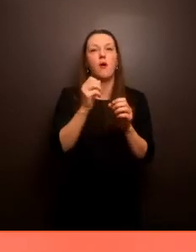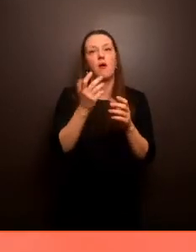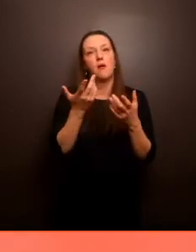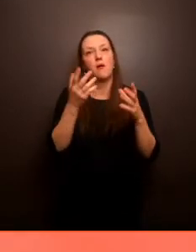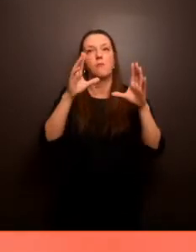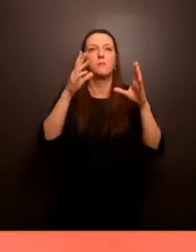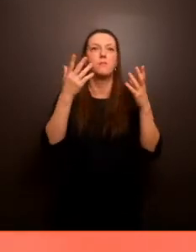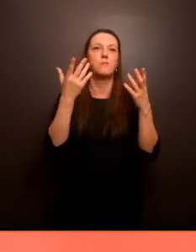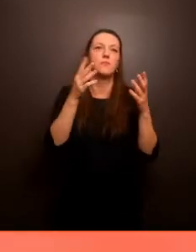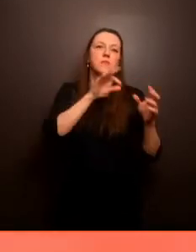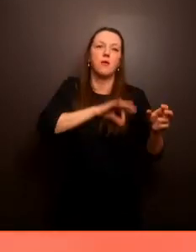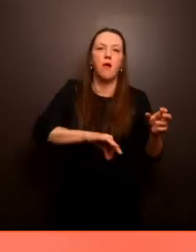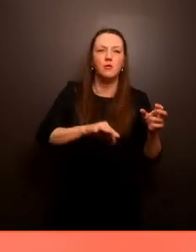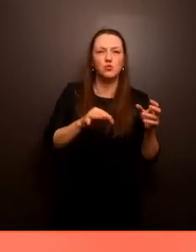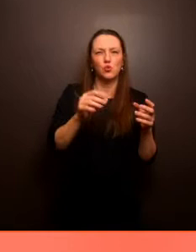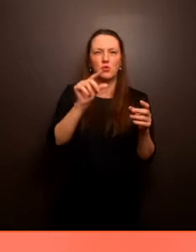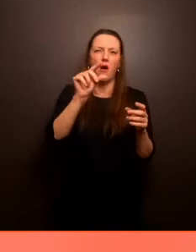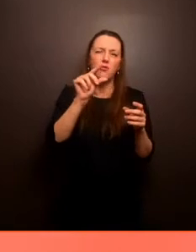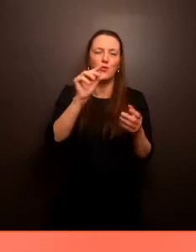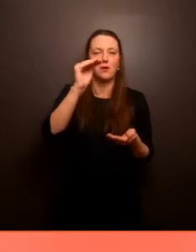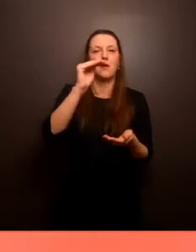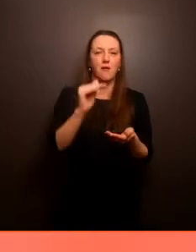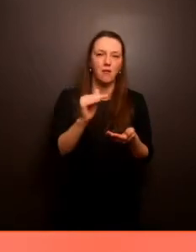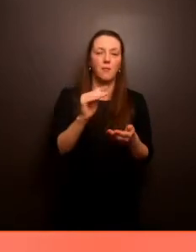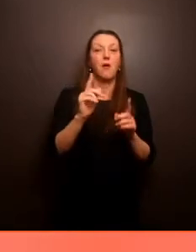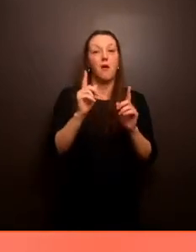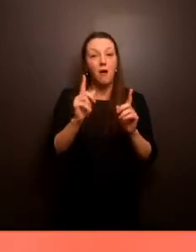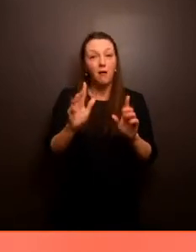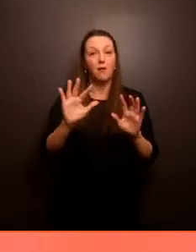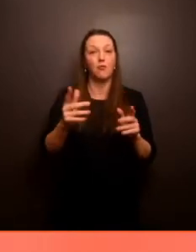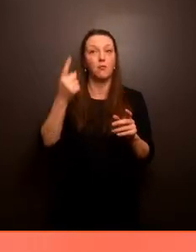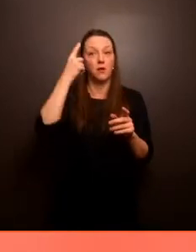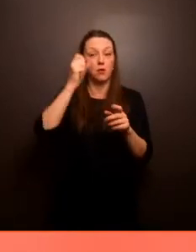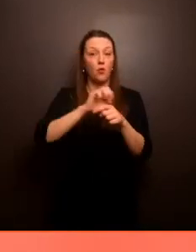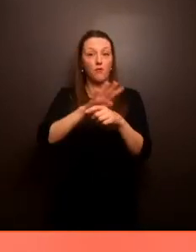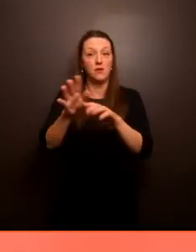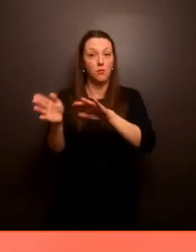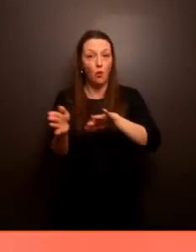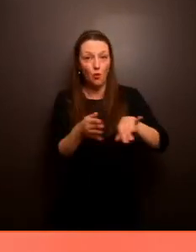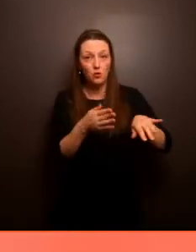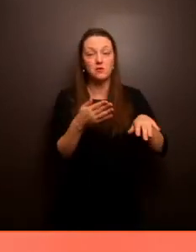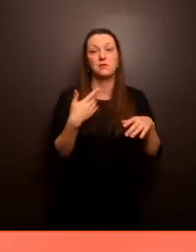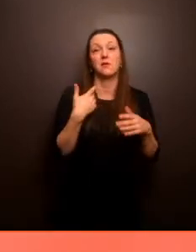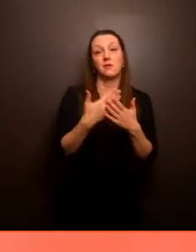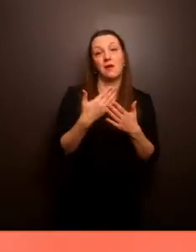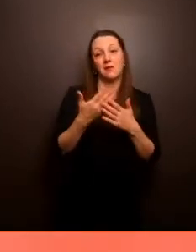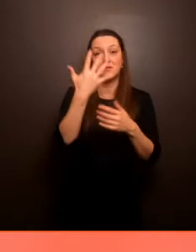kaugtöö COVID-i ajal ja peale COVID-it saab olema selles võttes ju täiesti erinev, et kui minu 5 naasevad